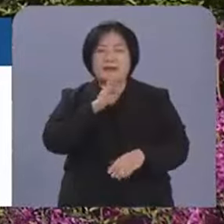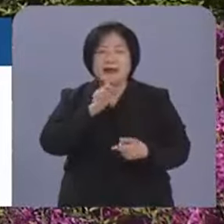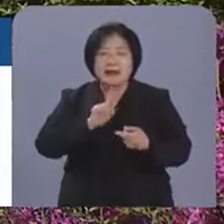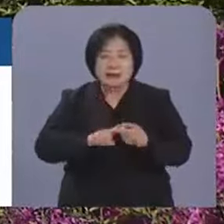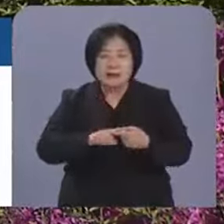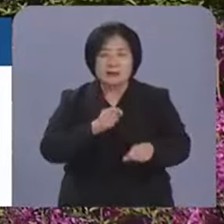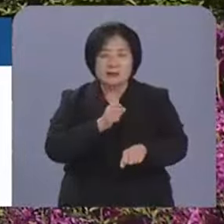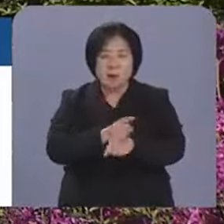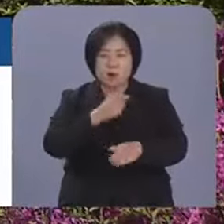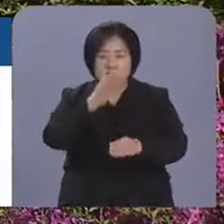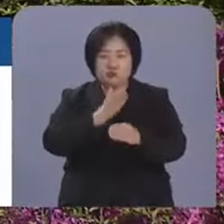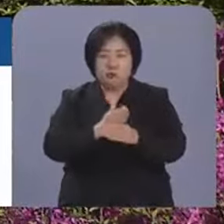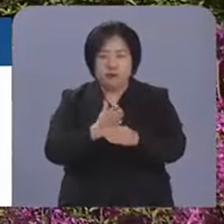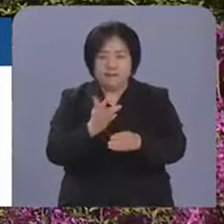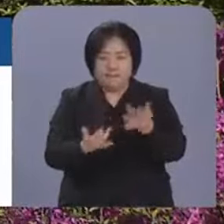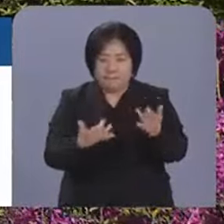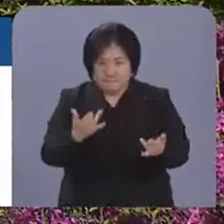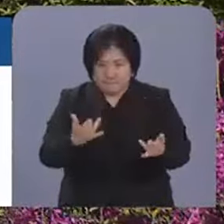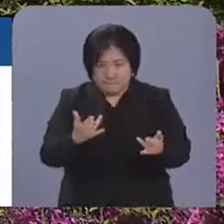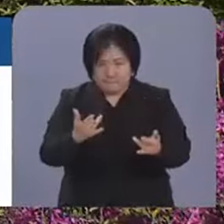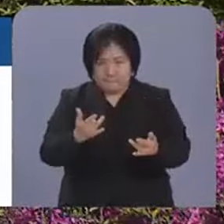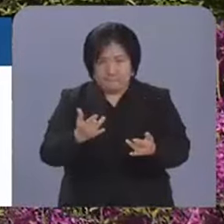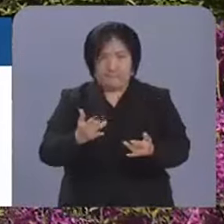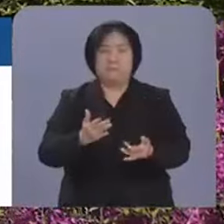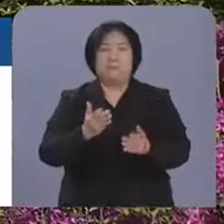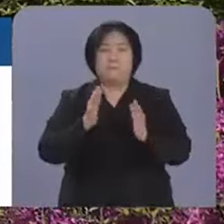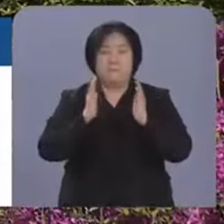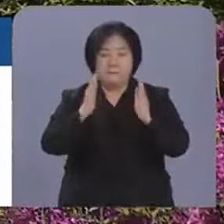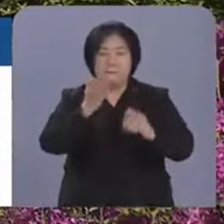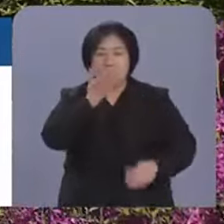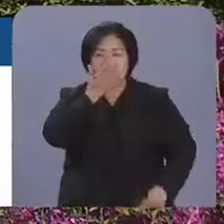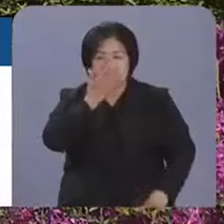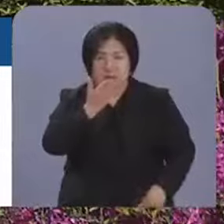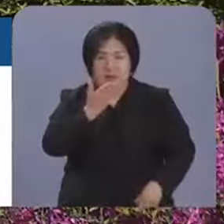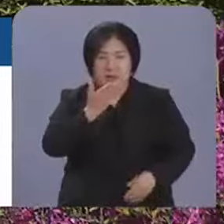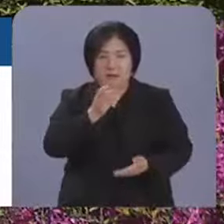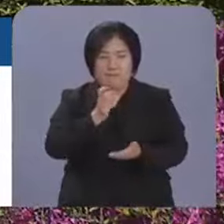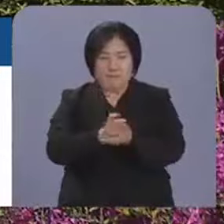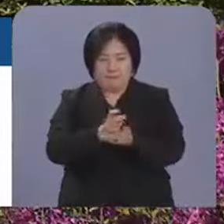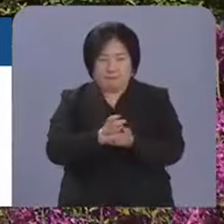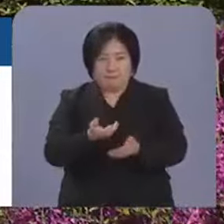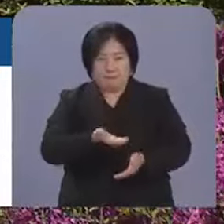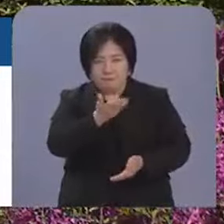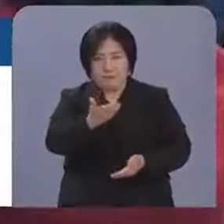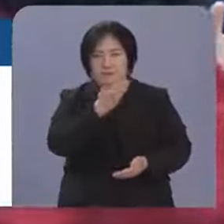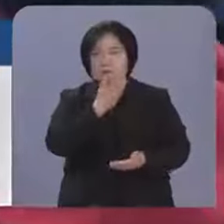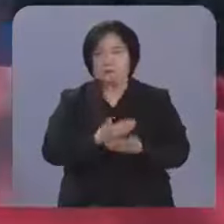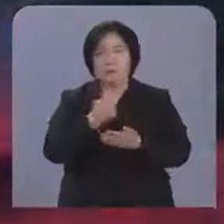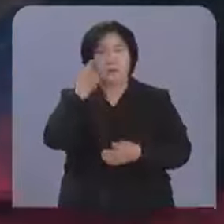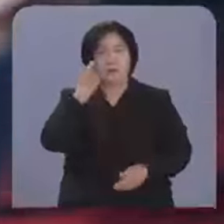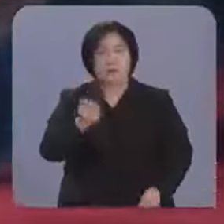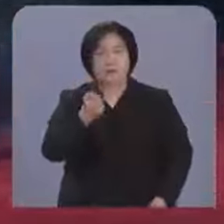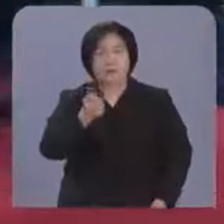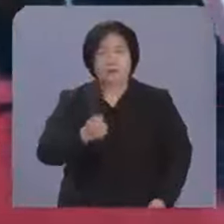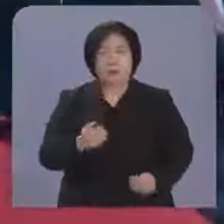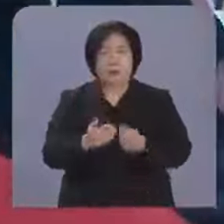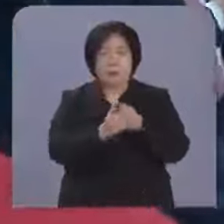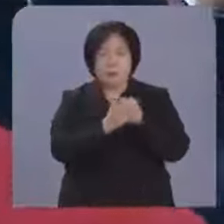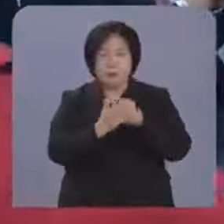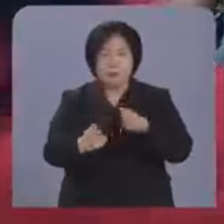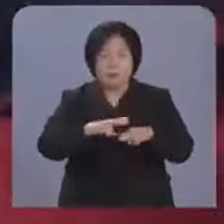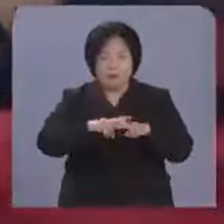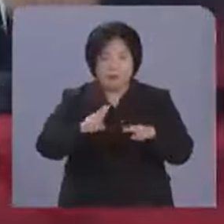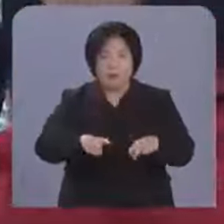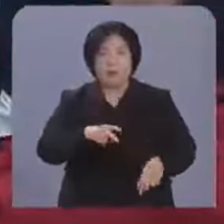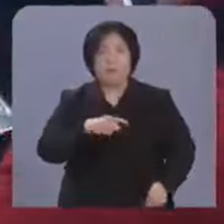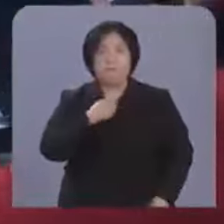과정을 생략하고 갈 수 있는 이런 방안들이 특별하게 입법되는 것이 중요하다고 봅니다. 이 때문에 전직